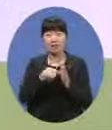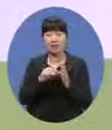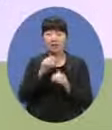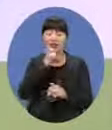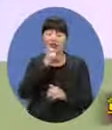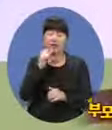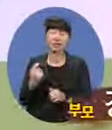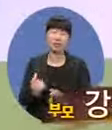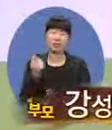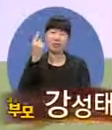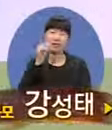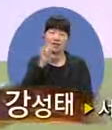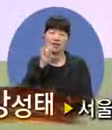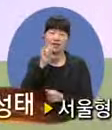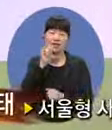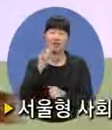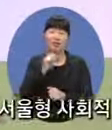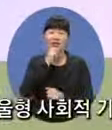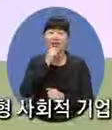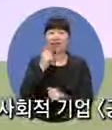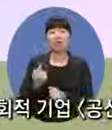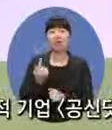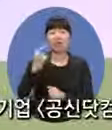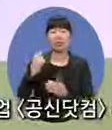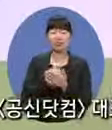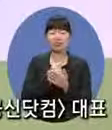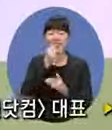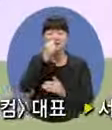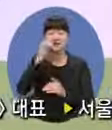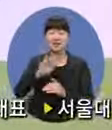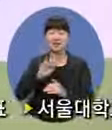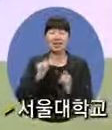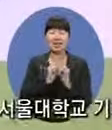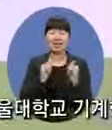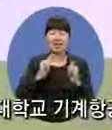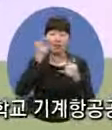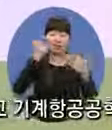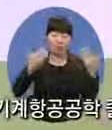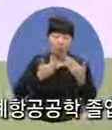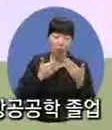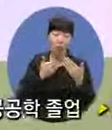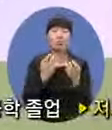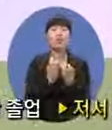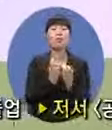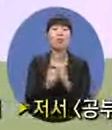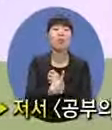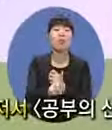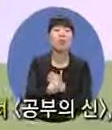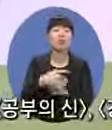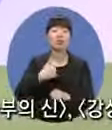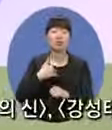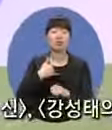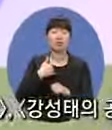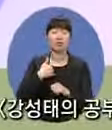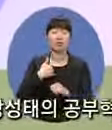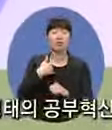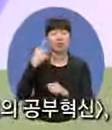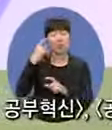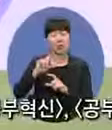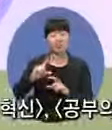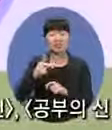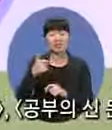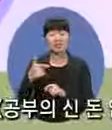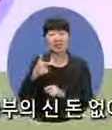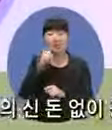올렸어요 그 고득점을 얻어 얻을 수 있었는데 그 사람들이 물어보잖아요 비결이 뭐냐고 저도 제 나름대로 고민을 되게 많이